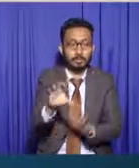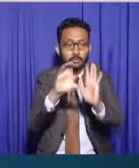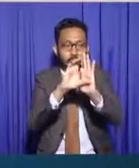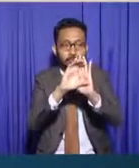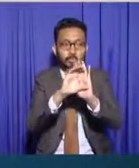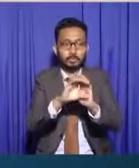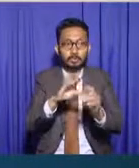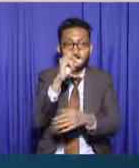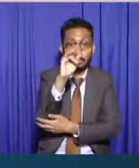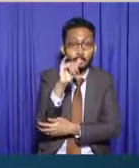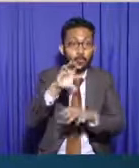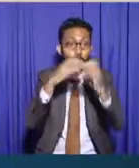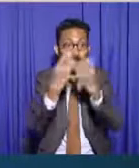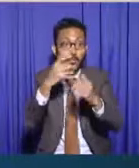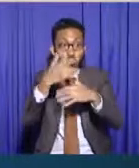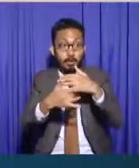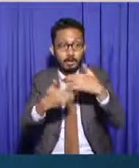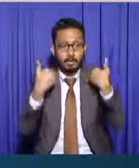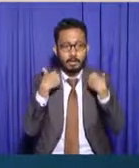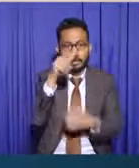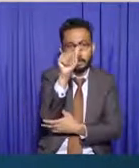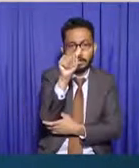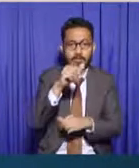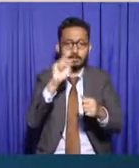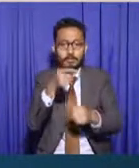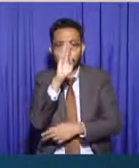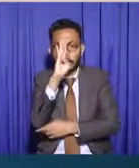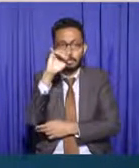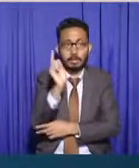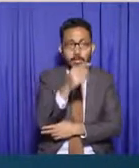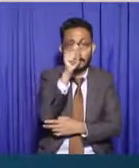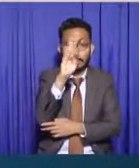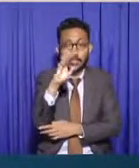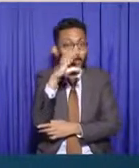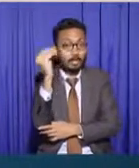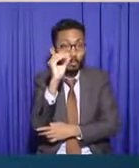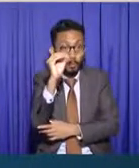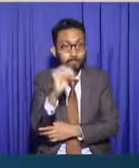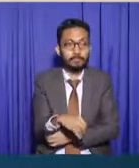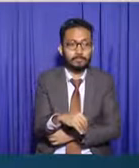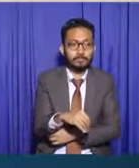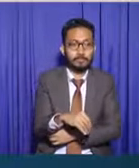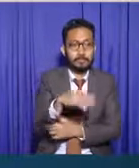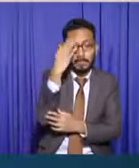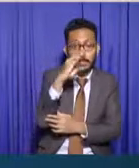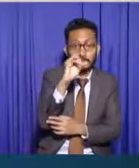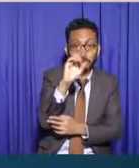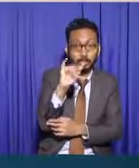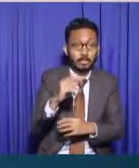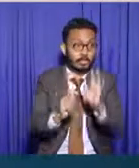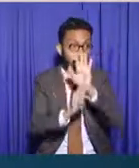kumpulan darah terdapat beberapa trik yaitu darah B